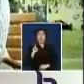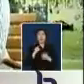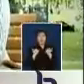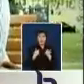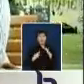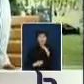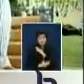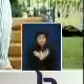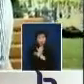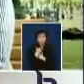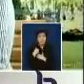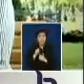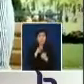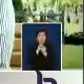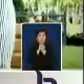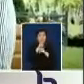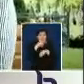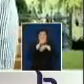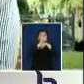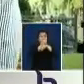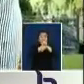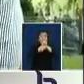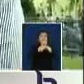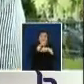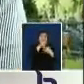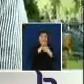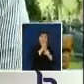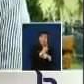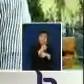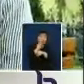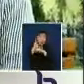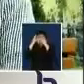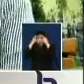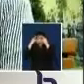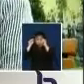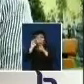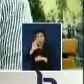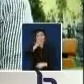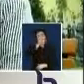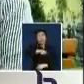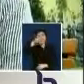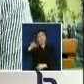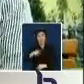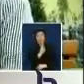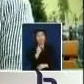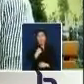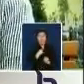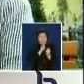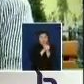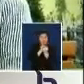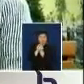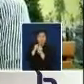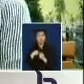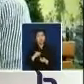บกับผู้นำก็คือท่านประธานาธิบดีแล้วก็นายกรัฐมนตรีของฝรั่งเศสซึ่งก็ได้มีความร่วมมือหลายเรื่องทีเดีย